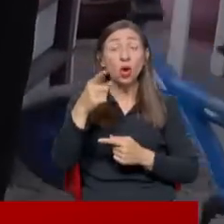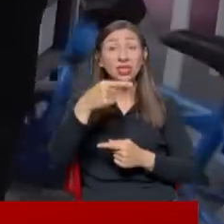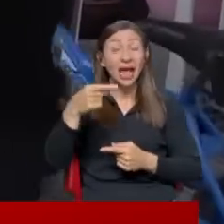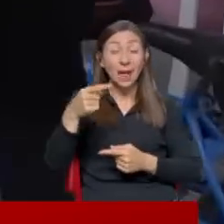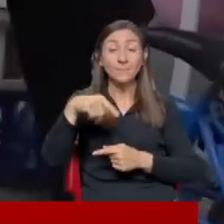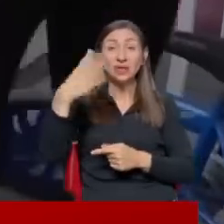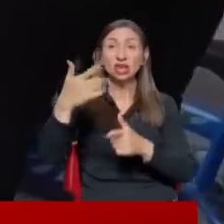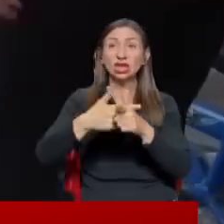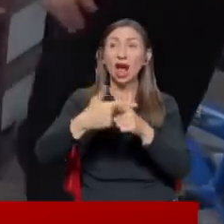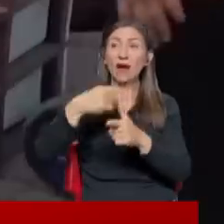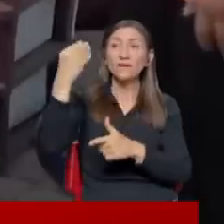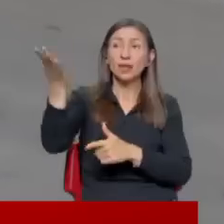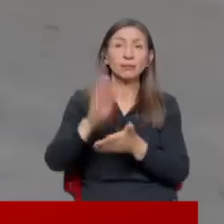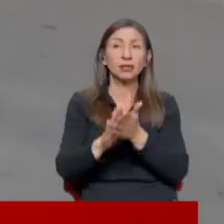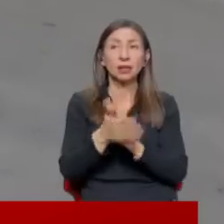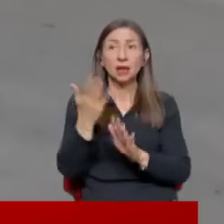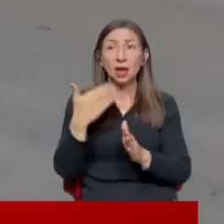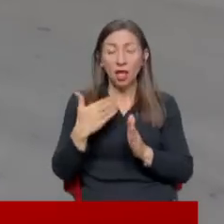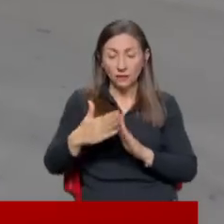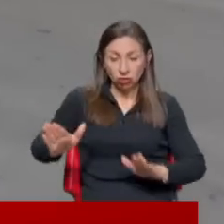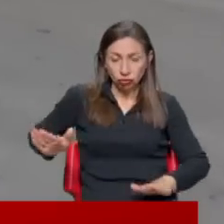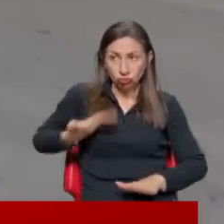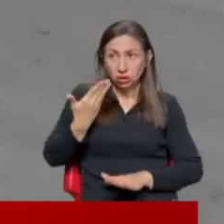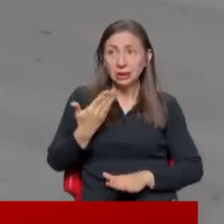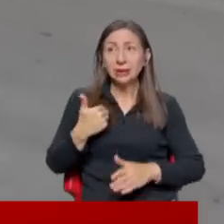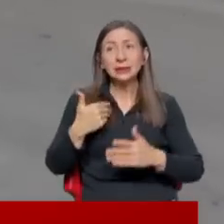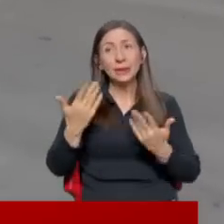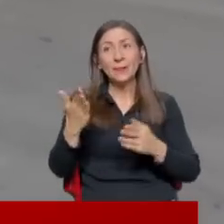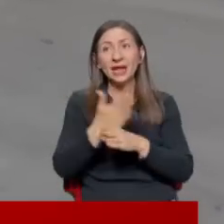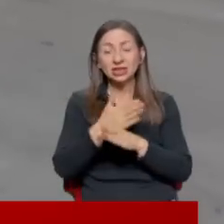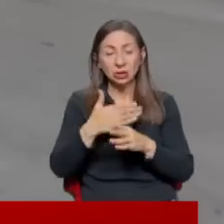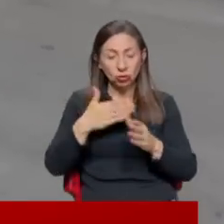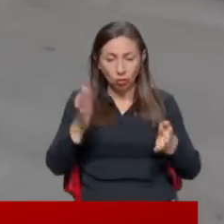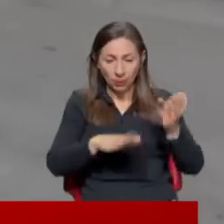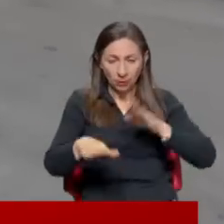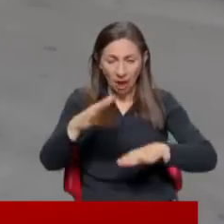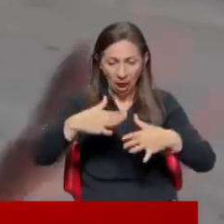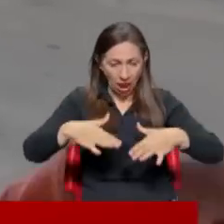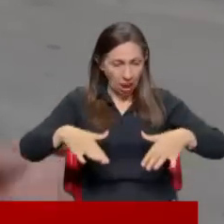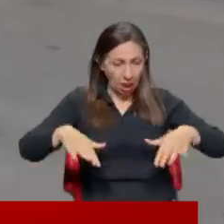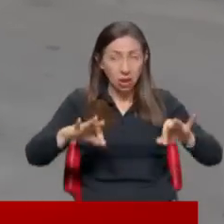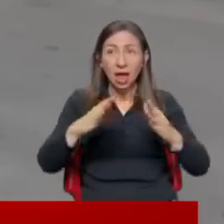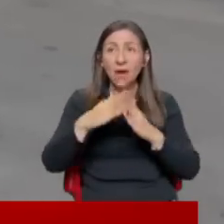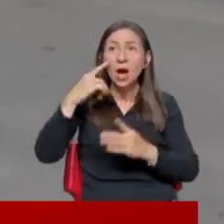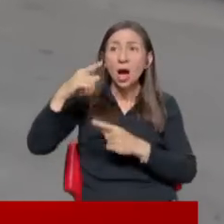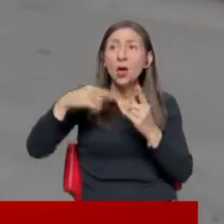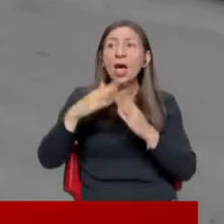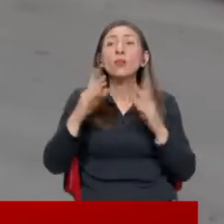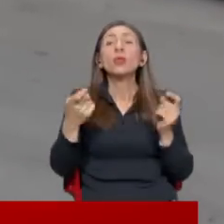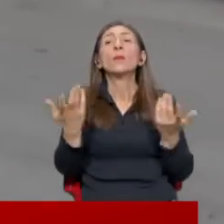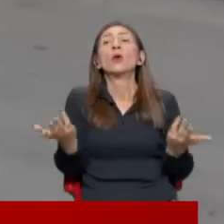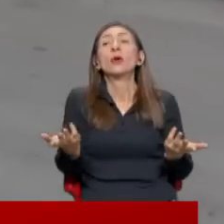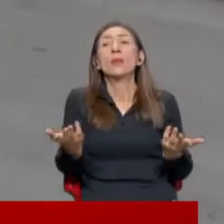daire bir başkasına kiralandı. Evden çıkartıyorlardı. Tamam dedim, eşyamı birçoğunu toparladım, hazırladım. Ev bakıyorum, ev